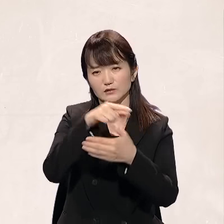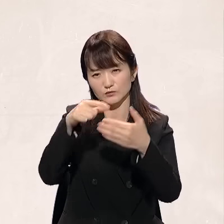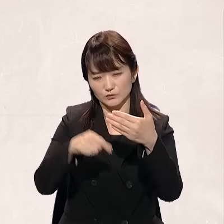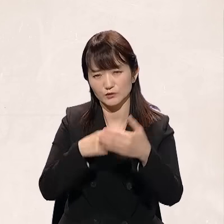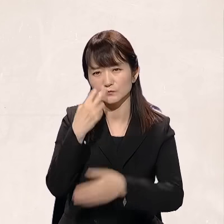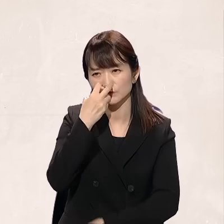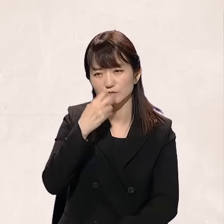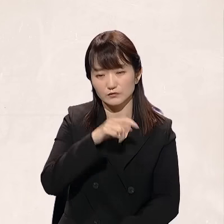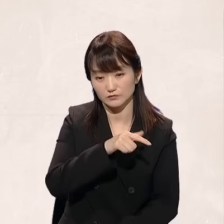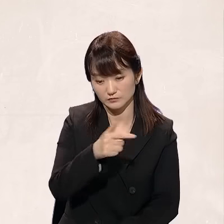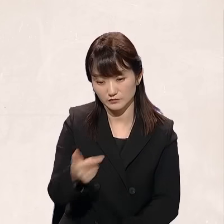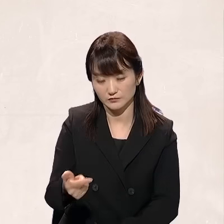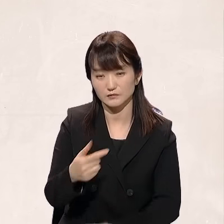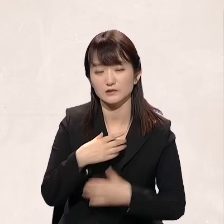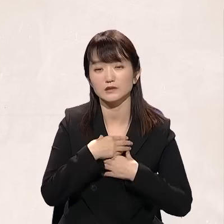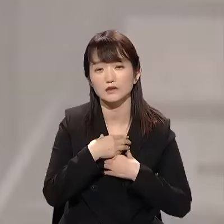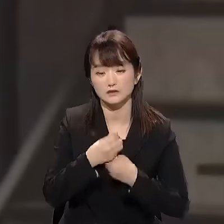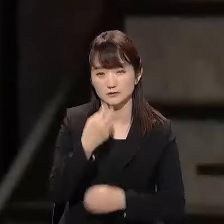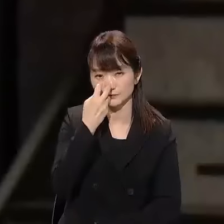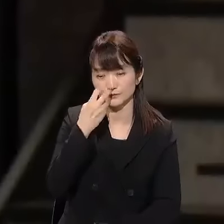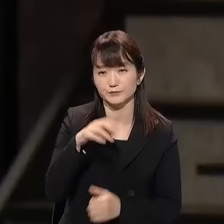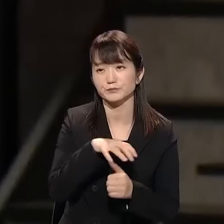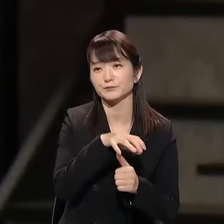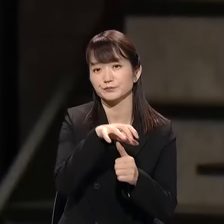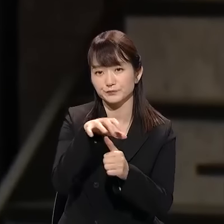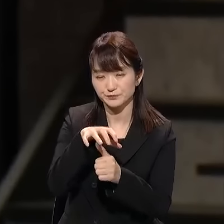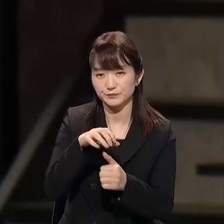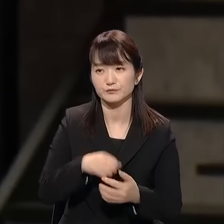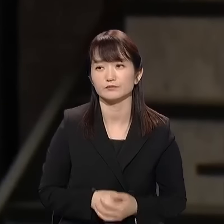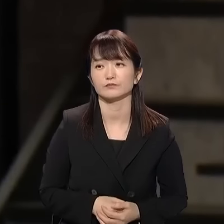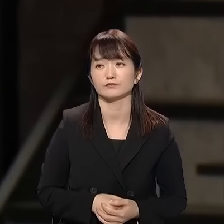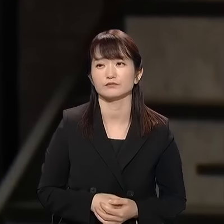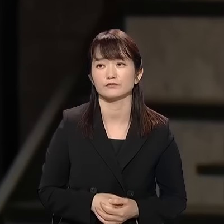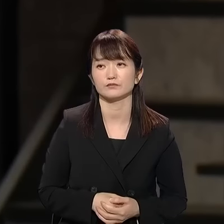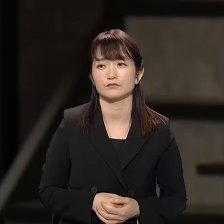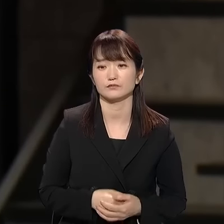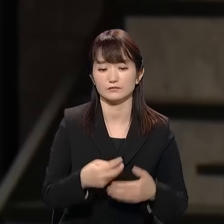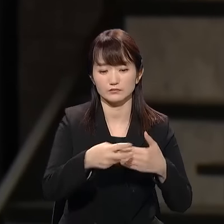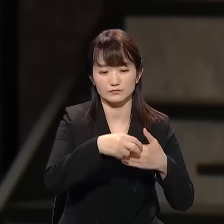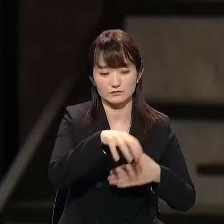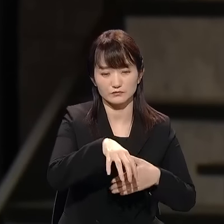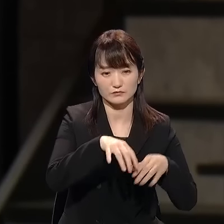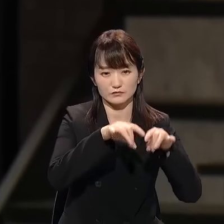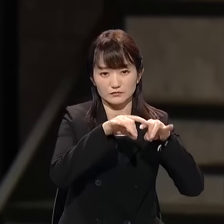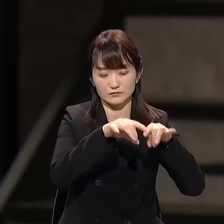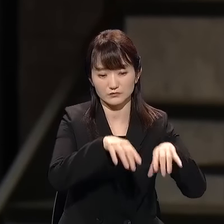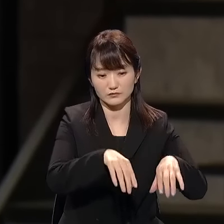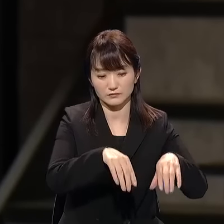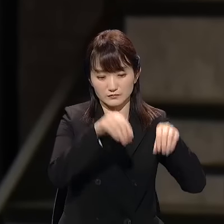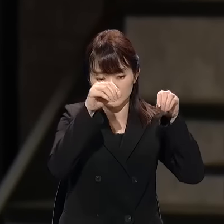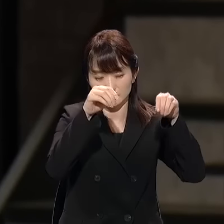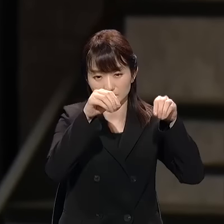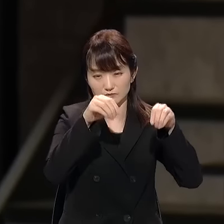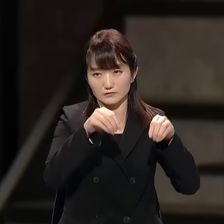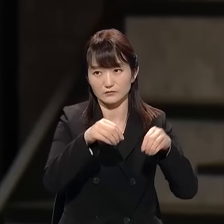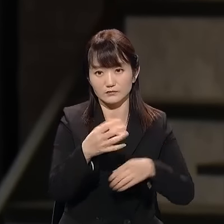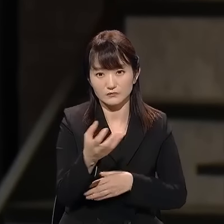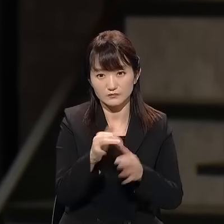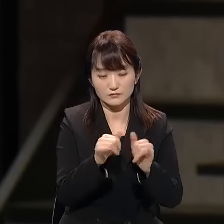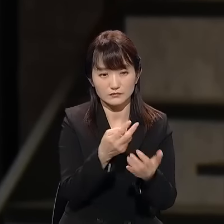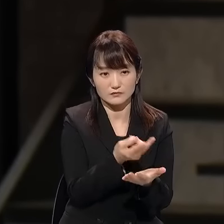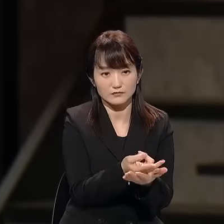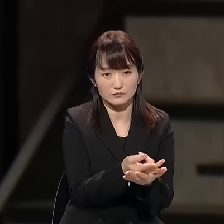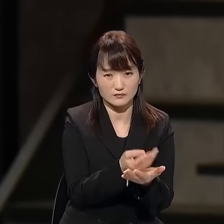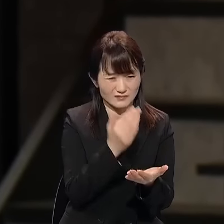주고 저녁에도 이렇게 좀 안전하게 보호를 해 주는데 여기서는 지금 병원 아까 보니까 불도 딱 끄니까 이렇게 아프신 분인데 완전히 깜깜한